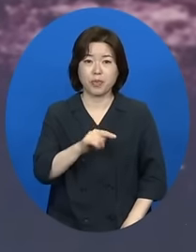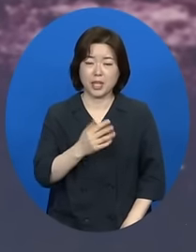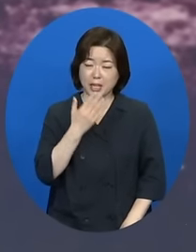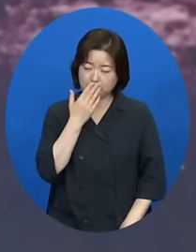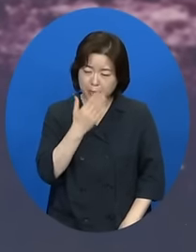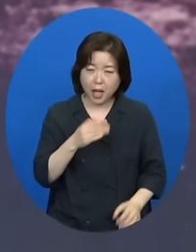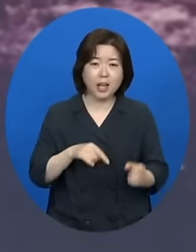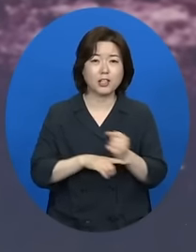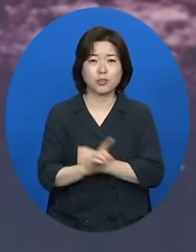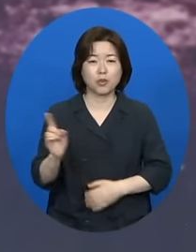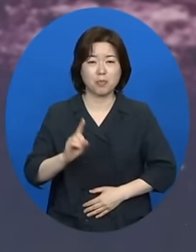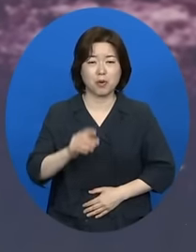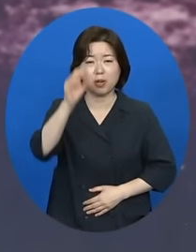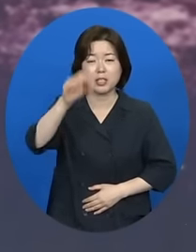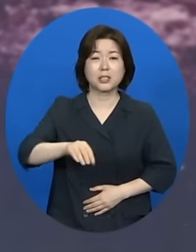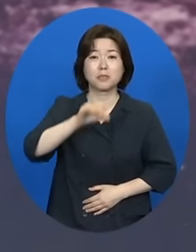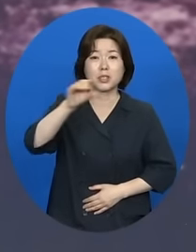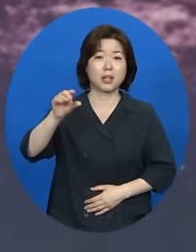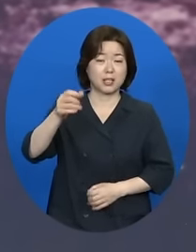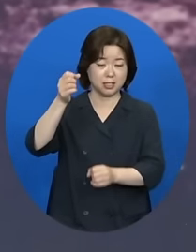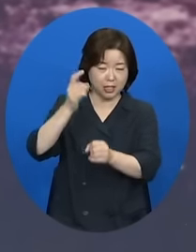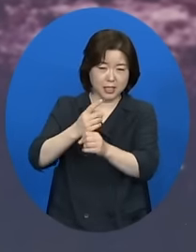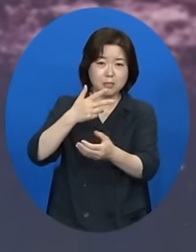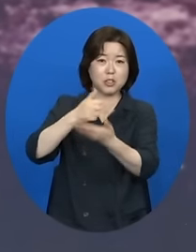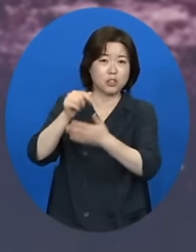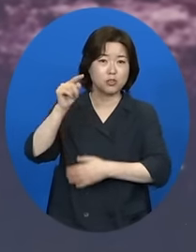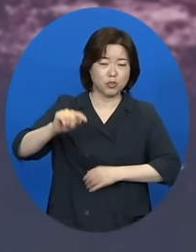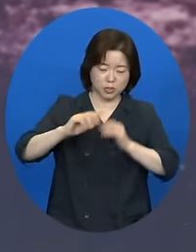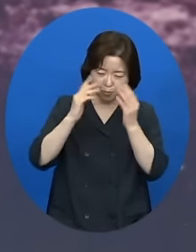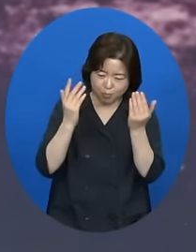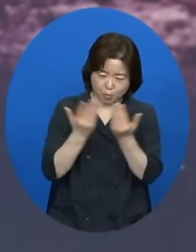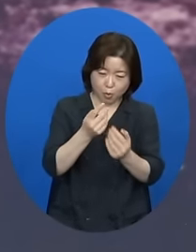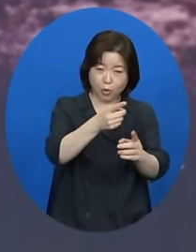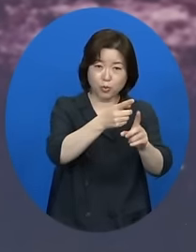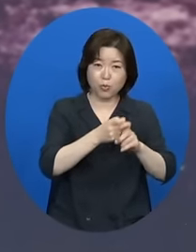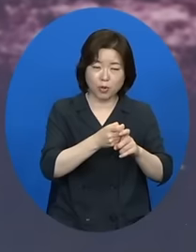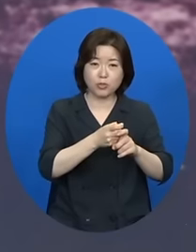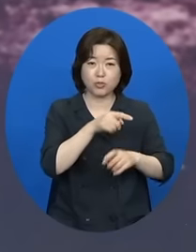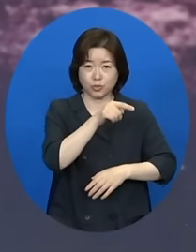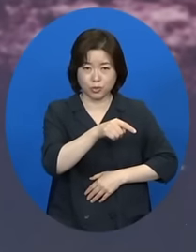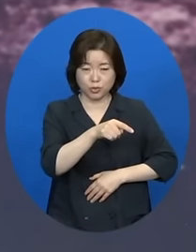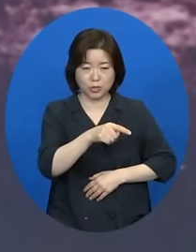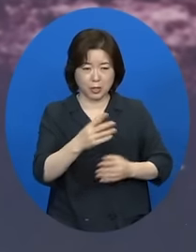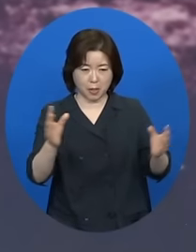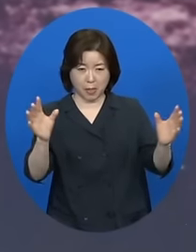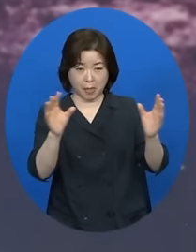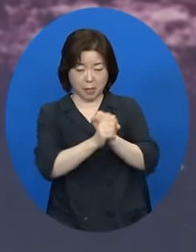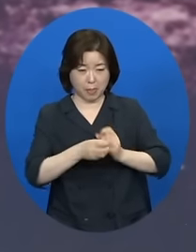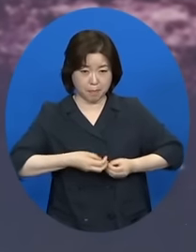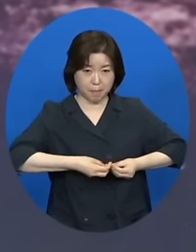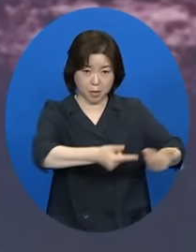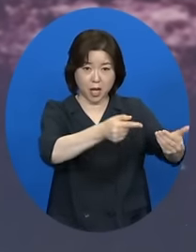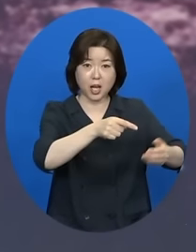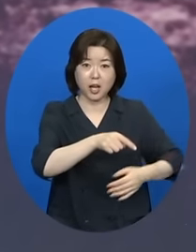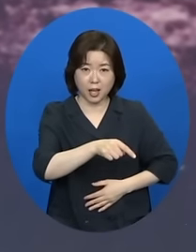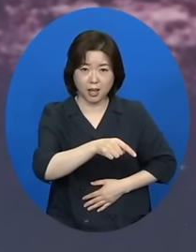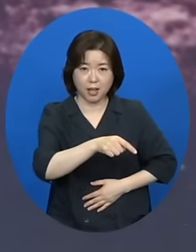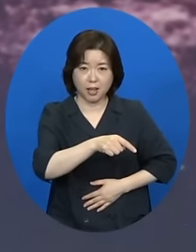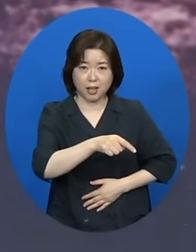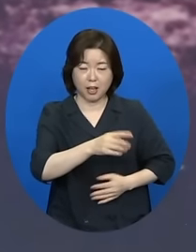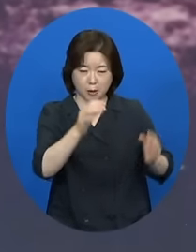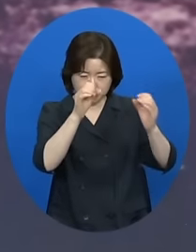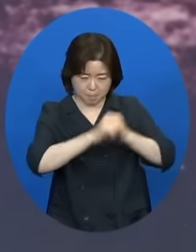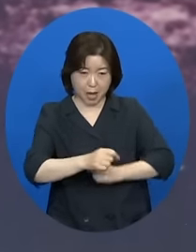가능한 이유는 십자가에서 이미 주님께서 모든 원수를 소멸하셨다. 원수된 것을